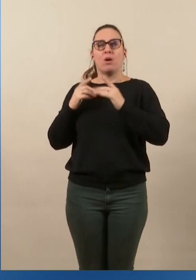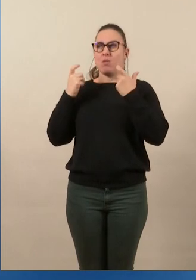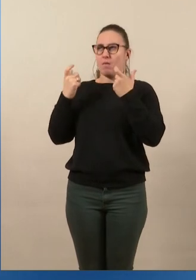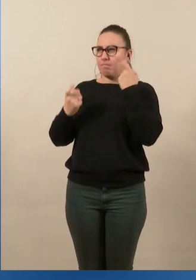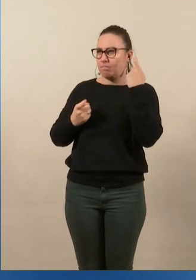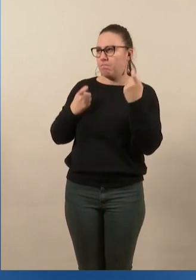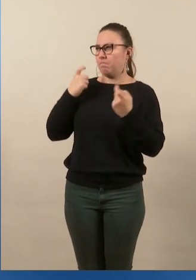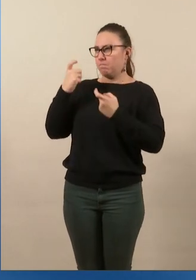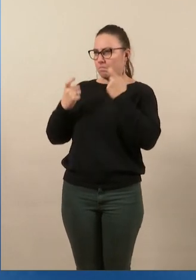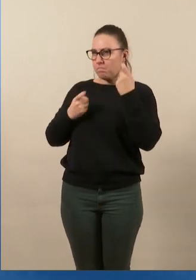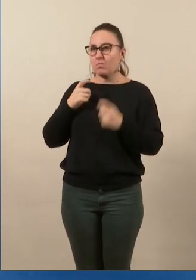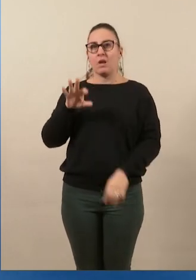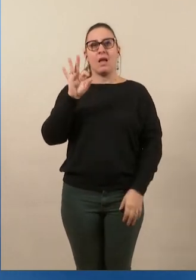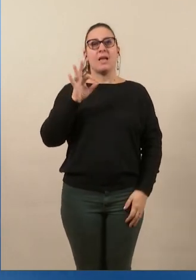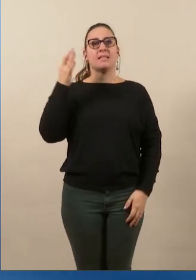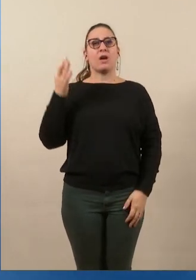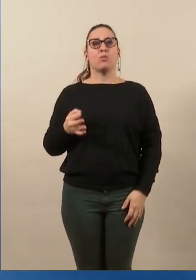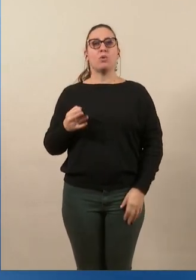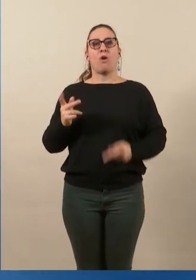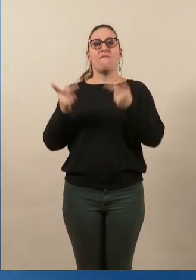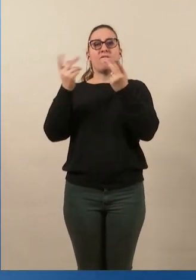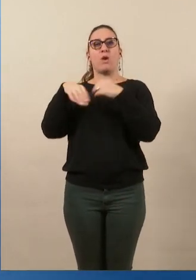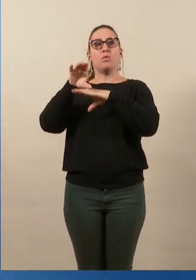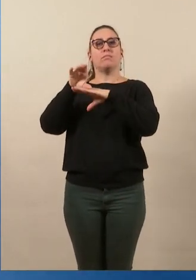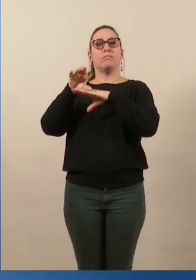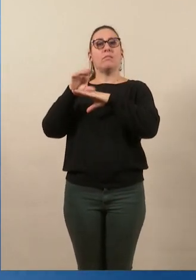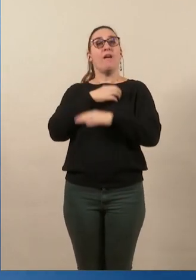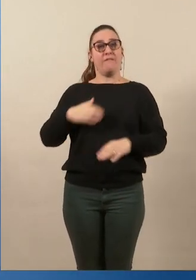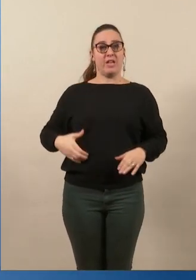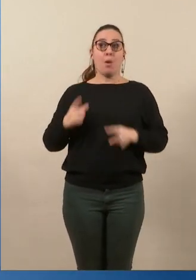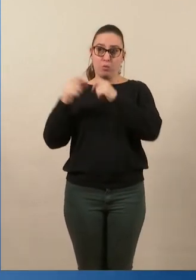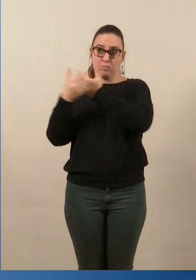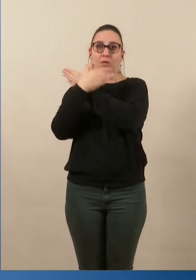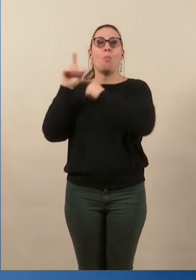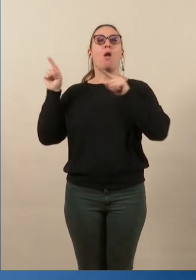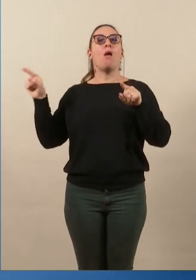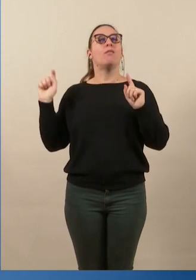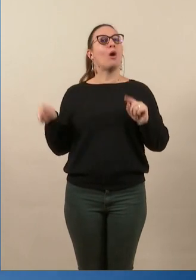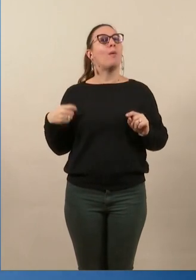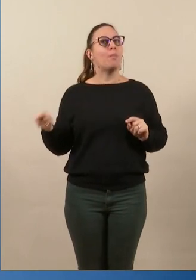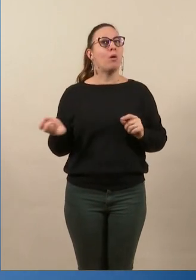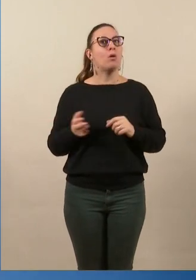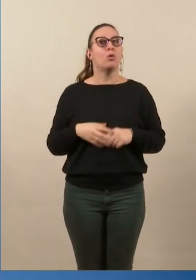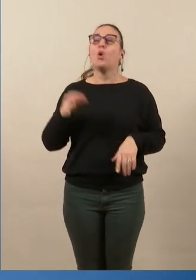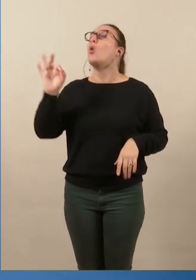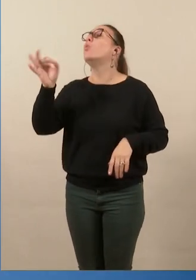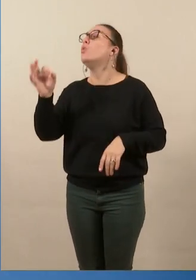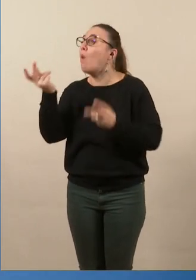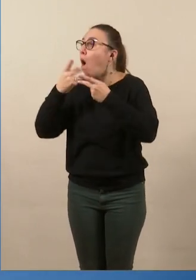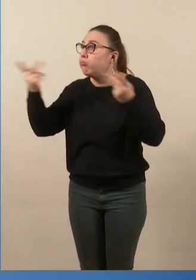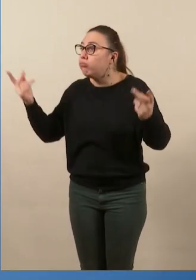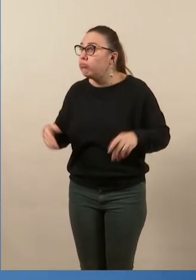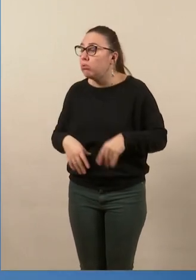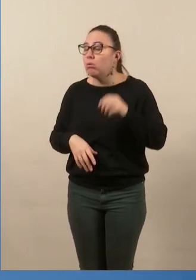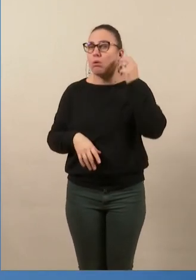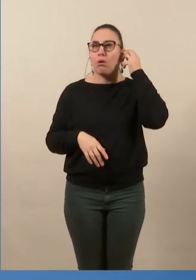comprendre à 50% de la plusvalue pour la ville de Grenoble ainsi que pour la métropole oui oui oh bah il faut dire les choses